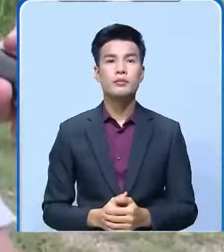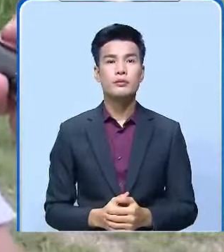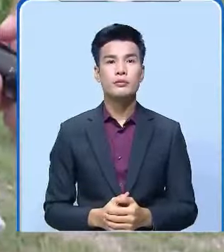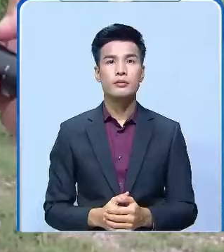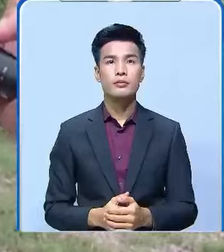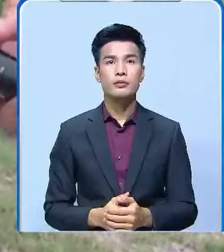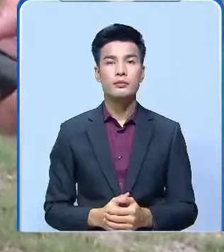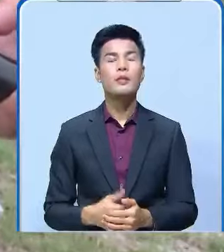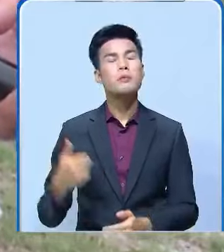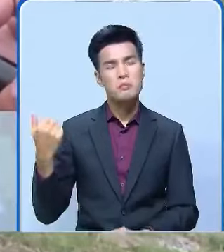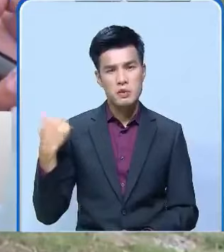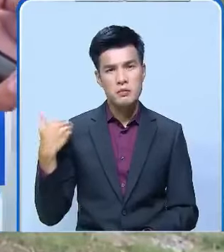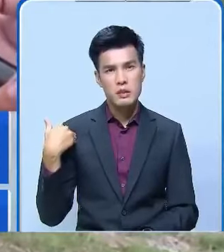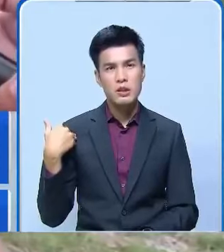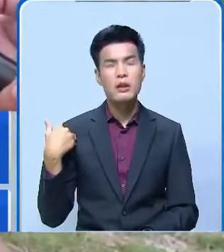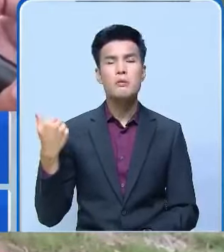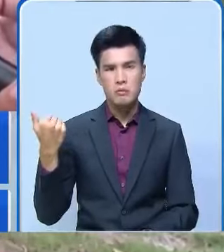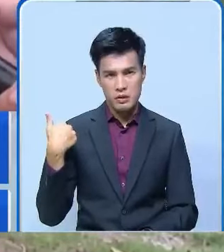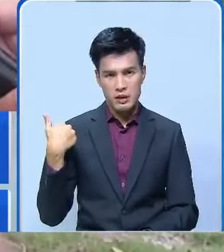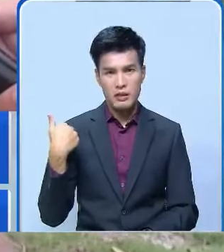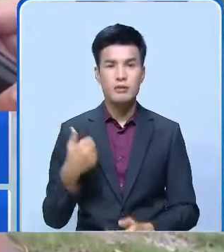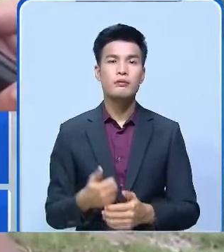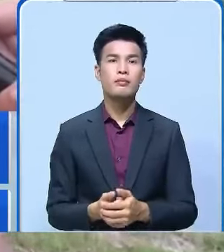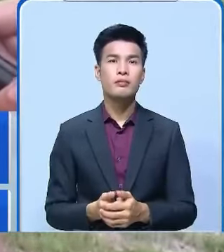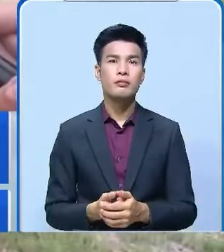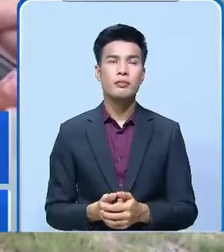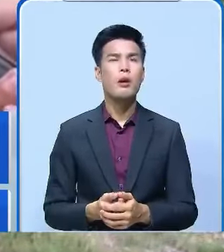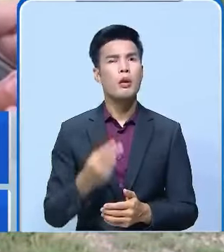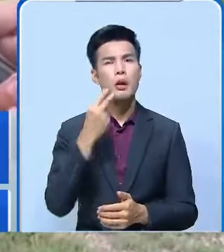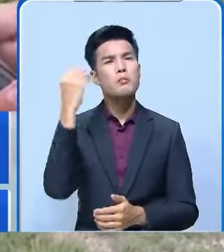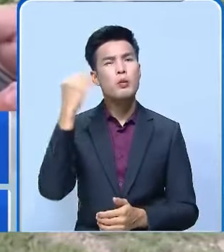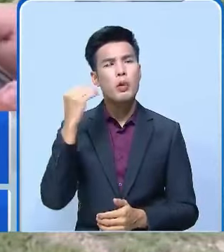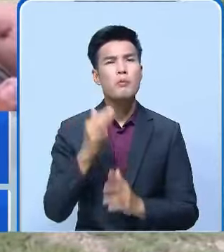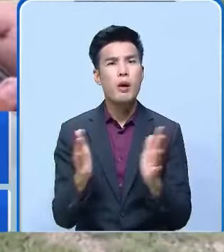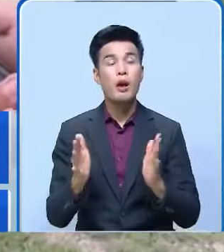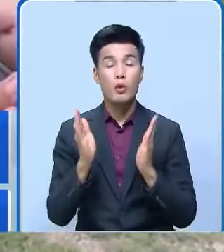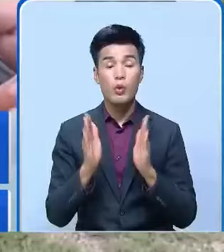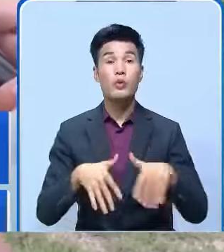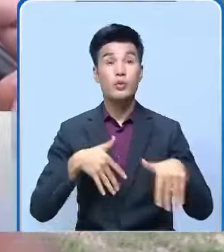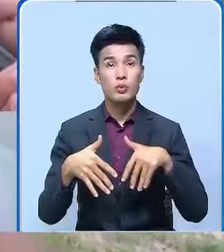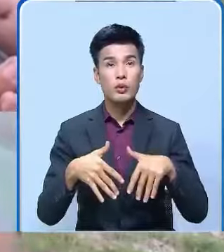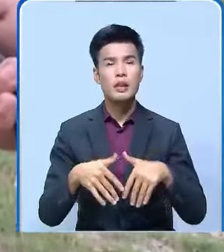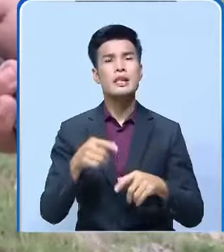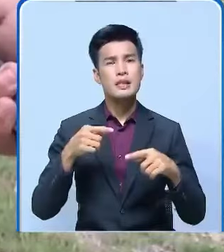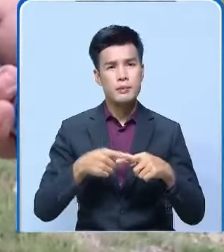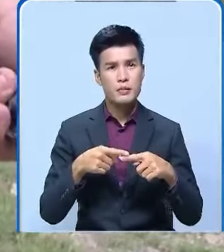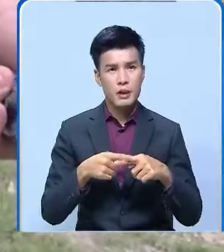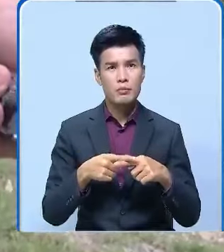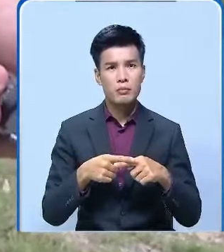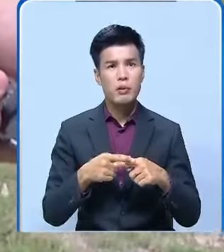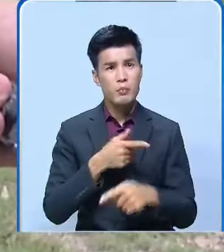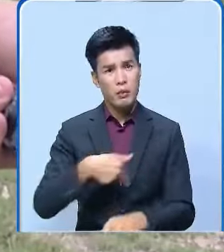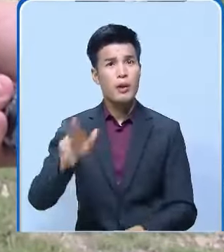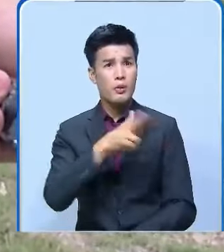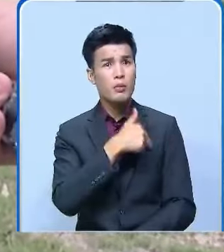ๆมีก็มีมั่งก็เยอะเหมือนกันประชาชนก็เจ็บถึงก็เข้าโรงพยาบ